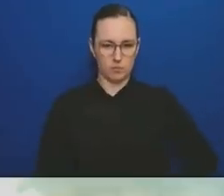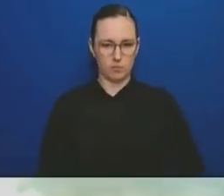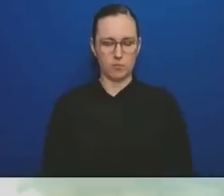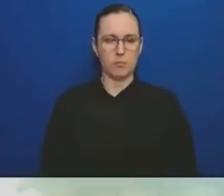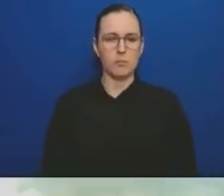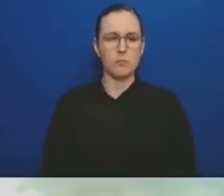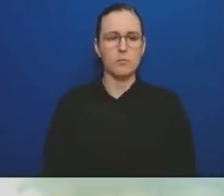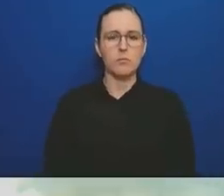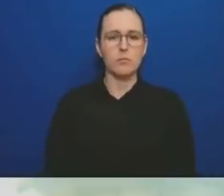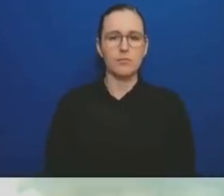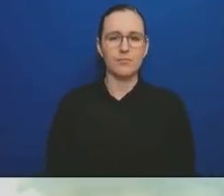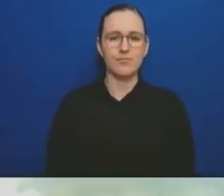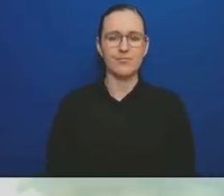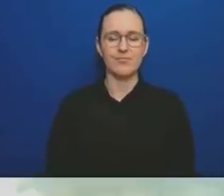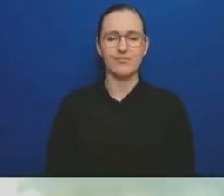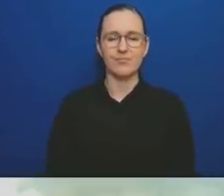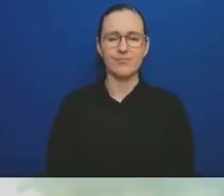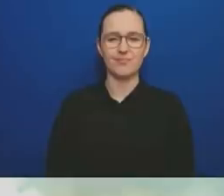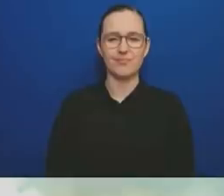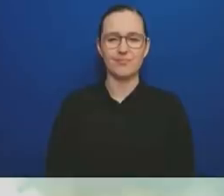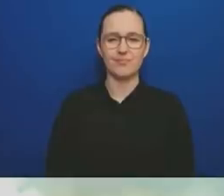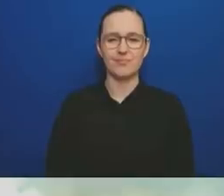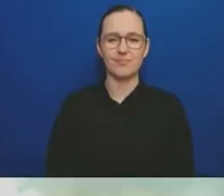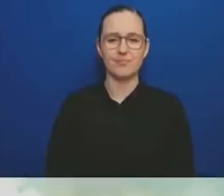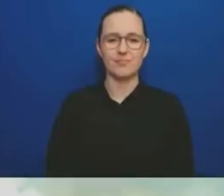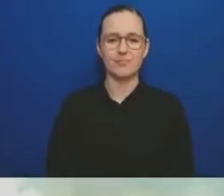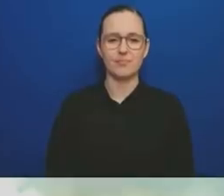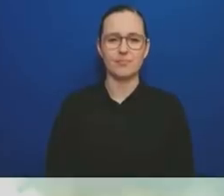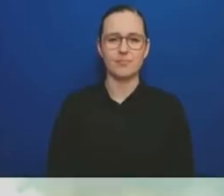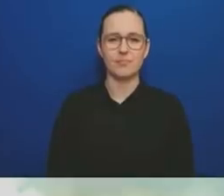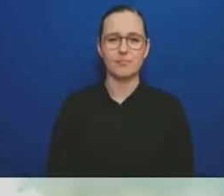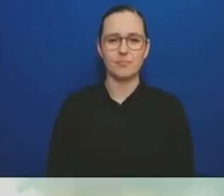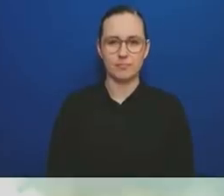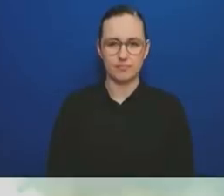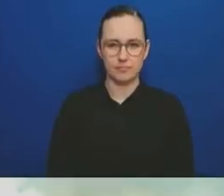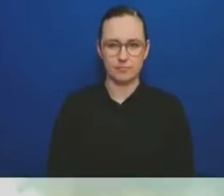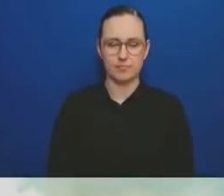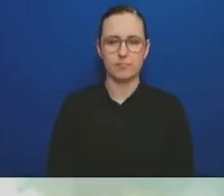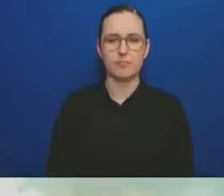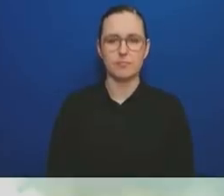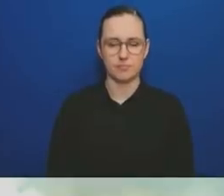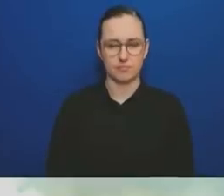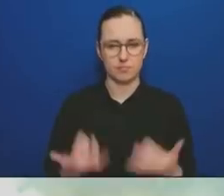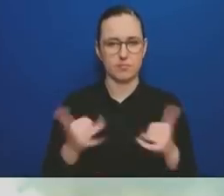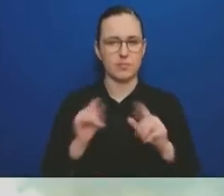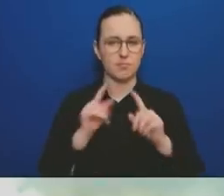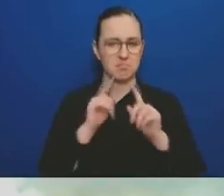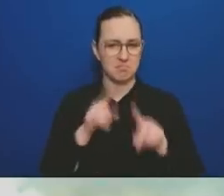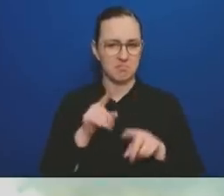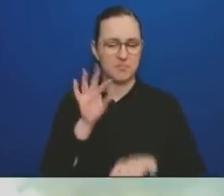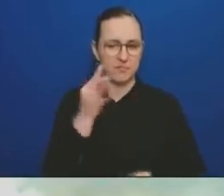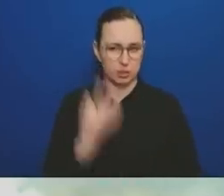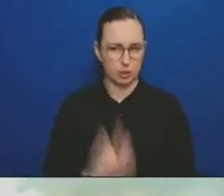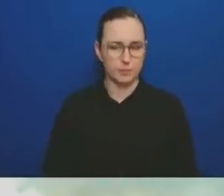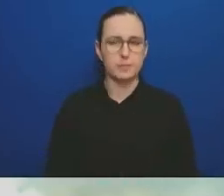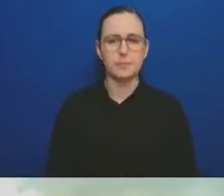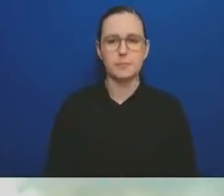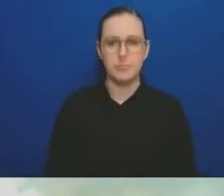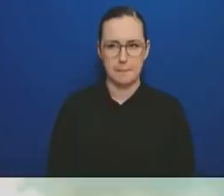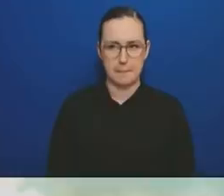à 20%, ce qui est important quand même dans le contexte